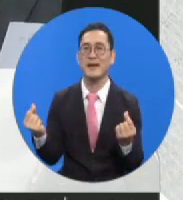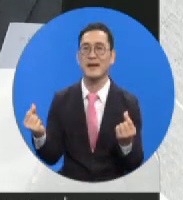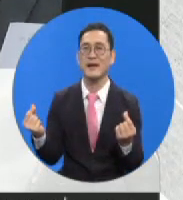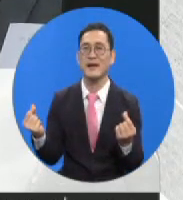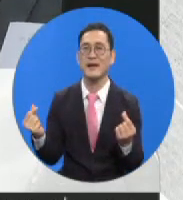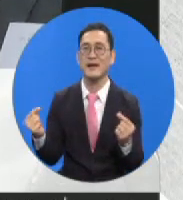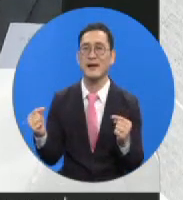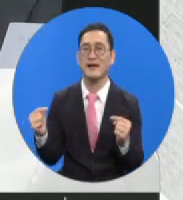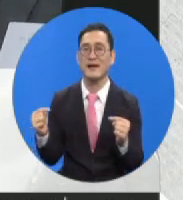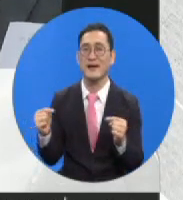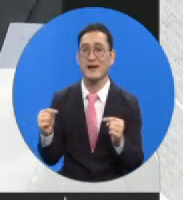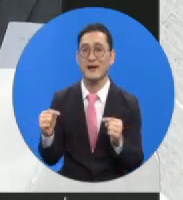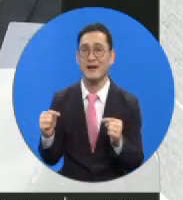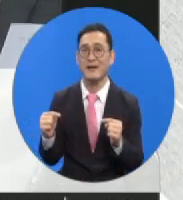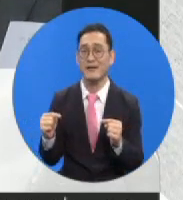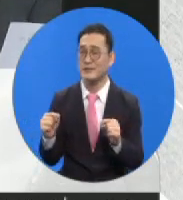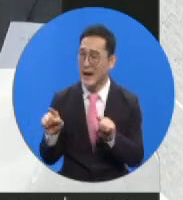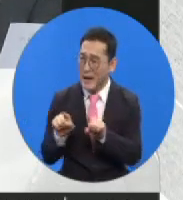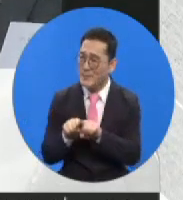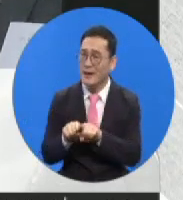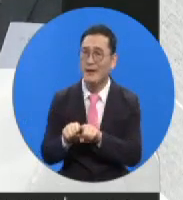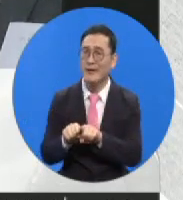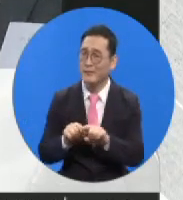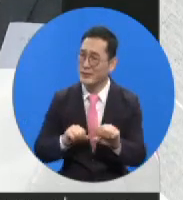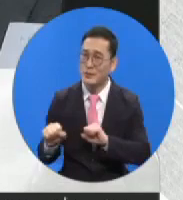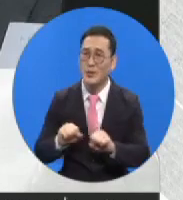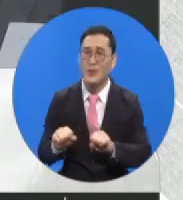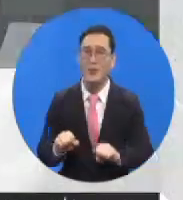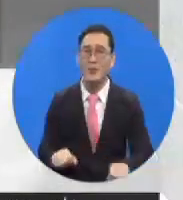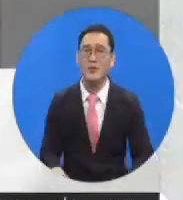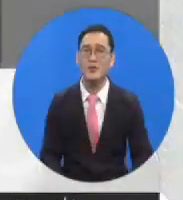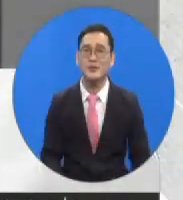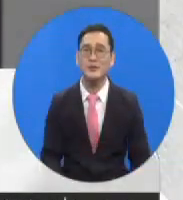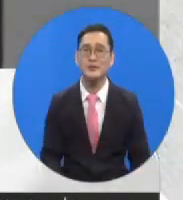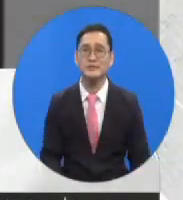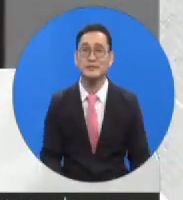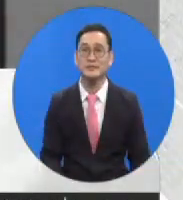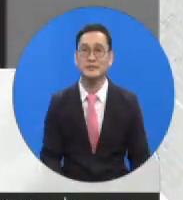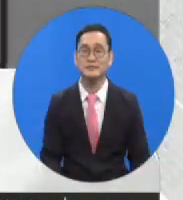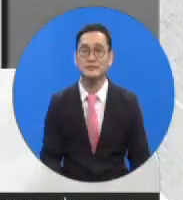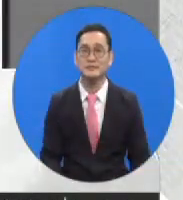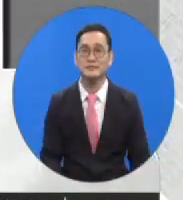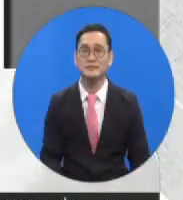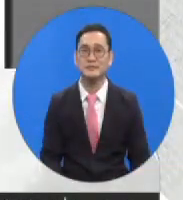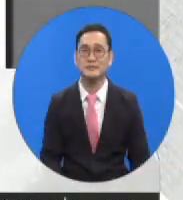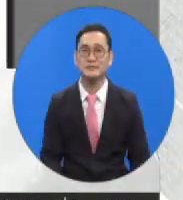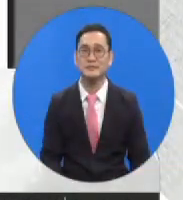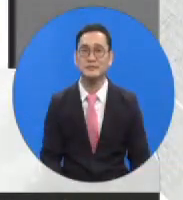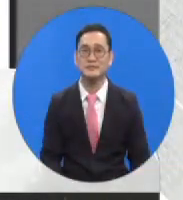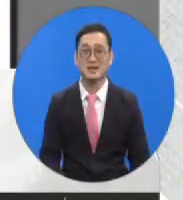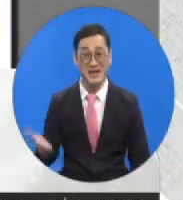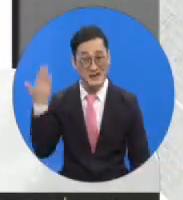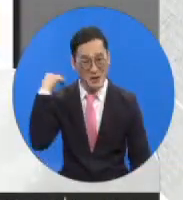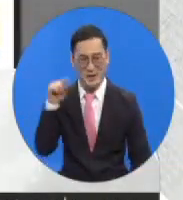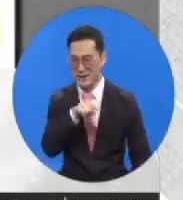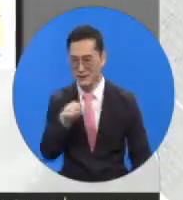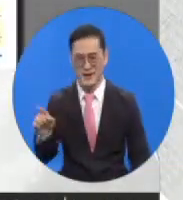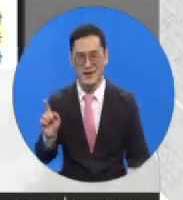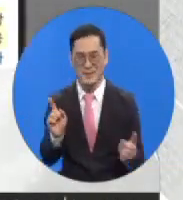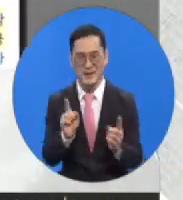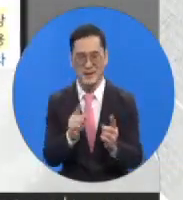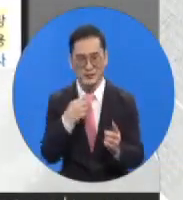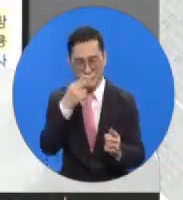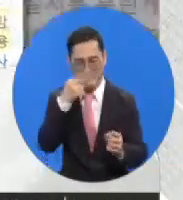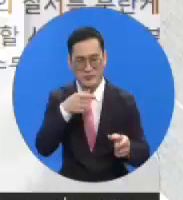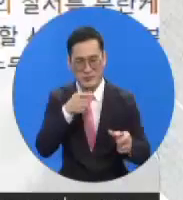일어나서 가더라. 그때 보면서, 아, 국회의원과 현직 검사가 만나는 것 자체가 정치적 중립을 위반될 수 있다는 그런 당연한